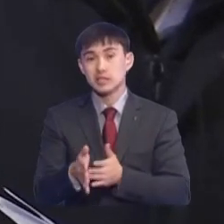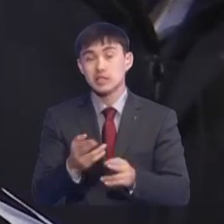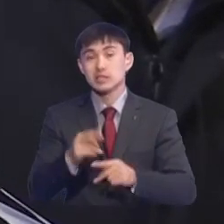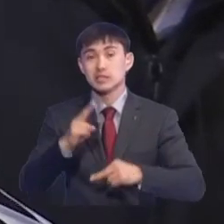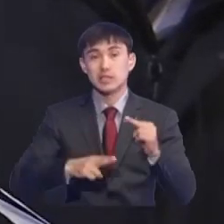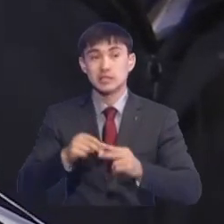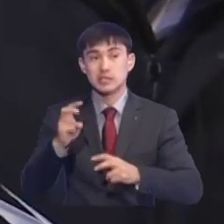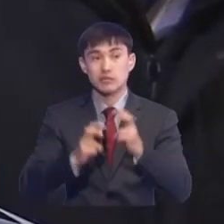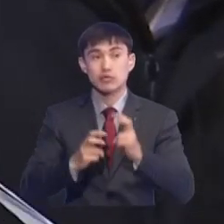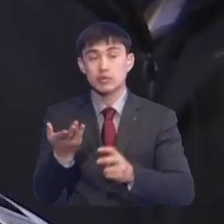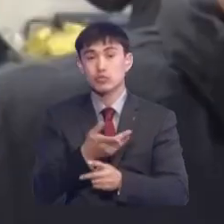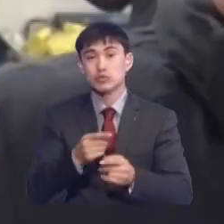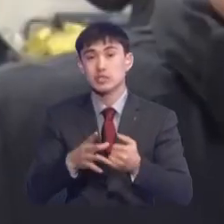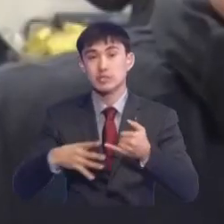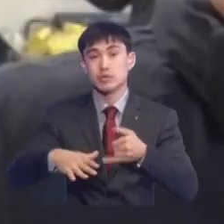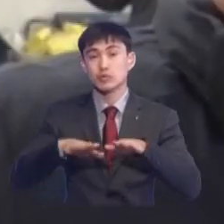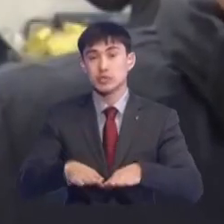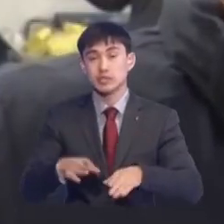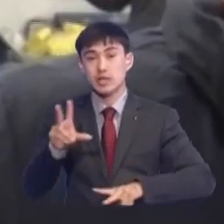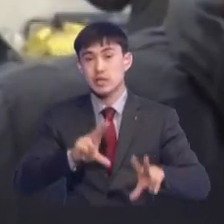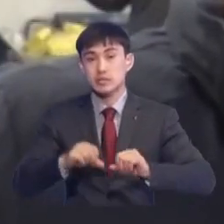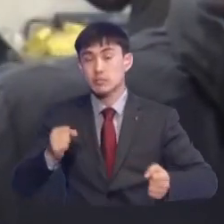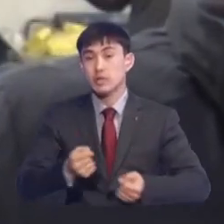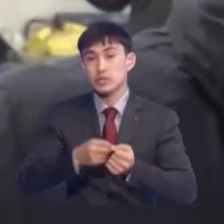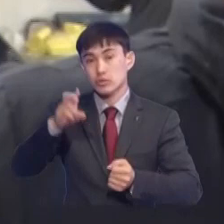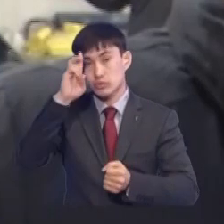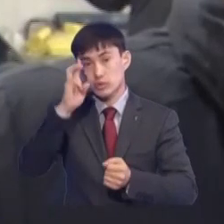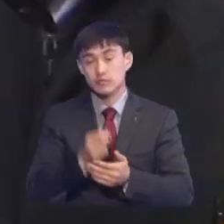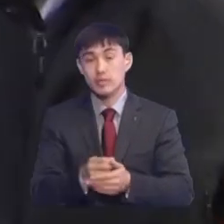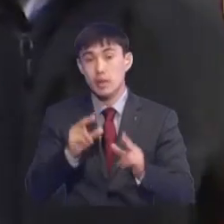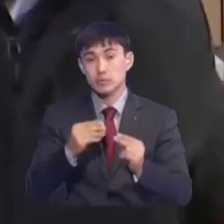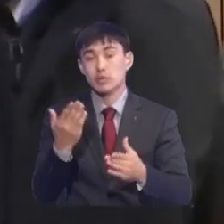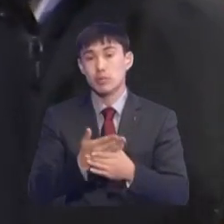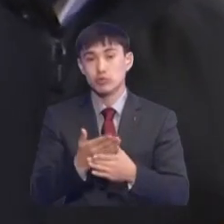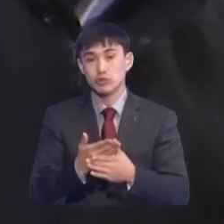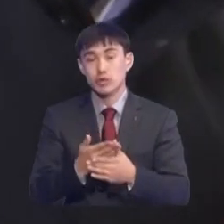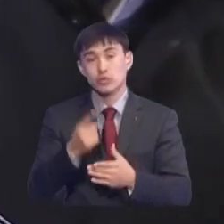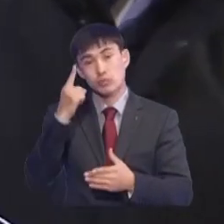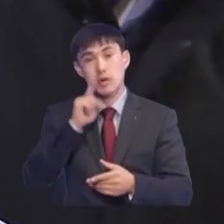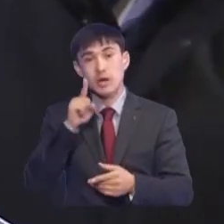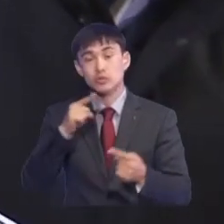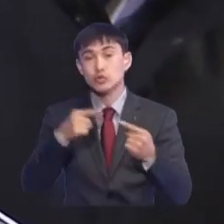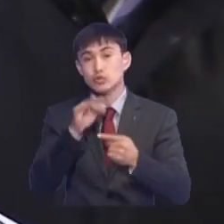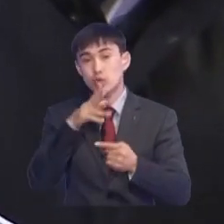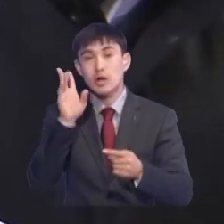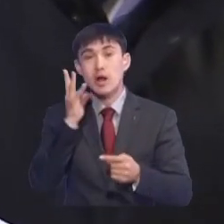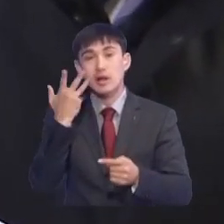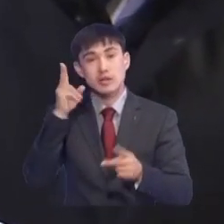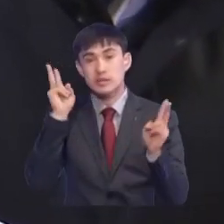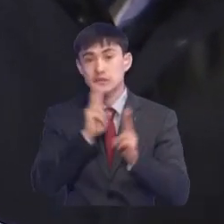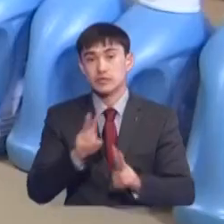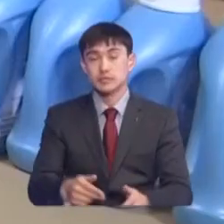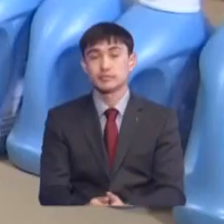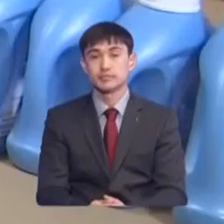строительства завода Нам нужен земельный участок Надеемся на поддержку государства обещали помочь но пока точные сроки когда это будет